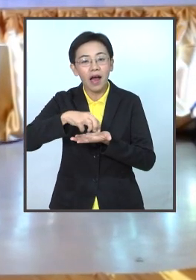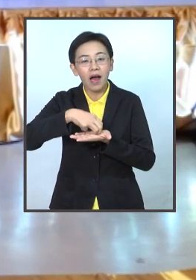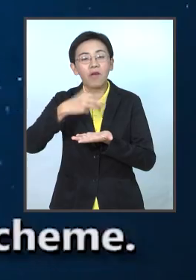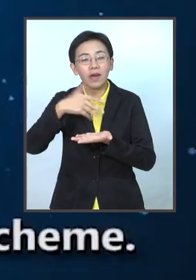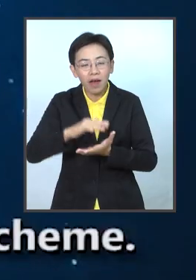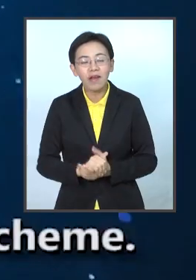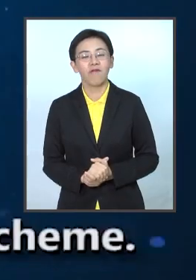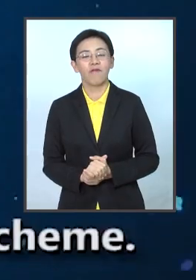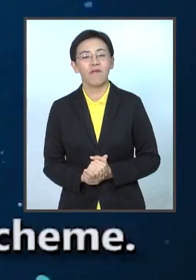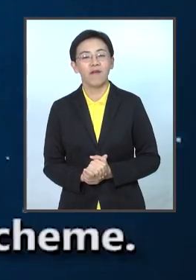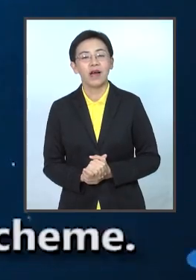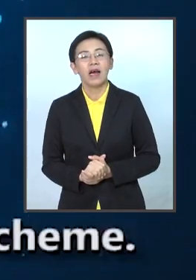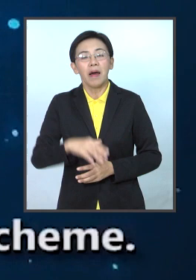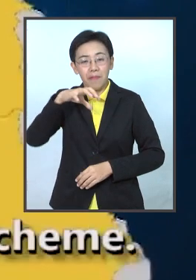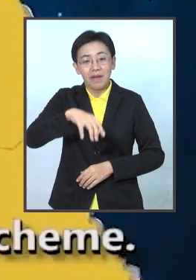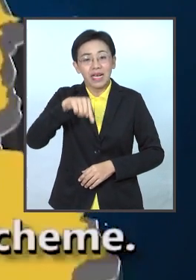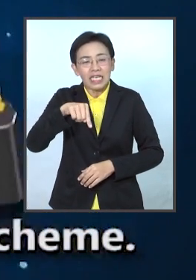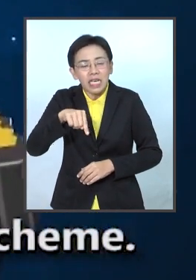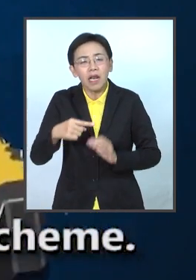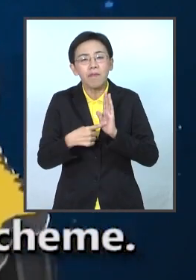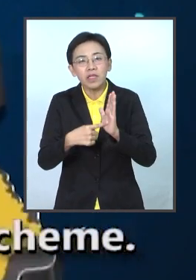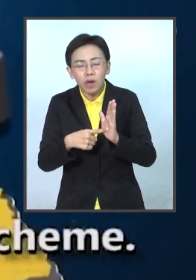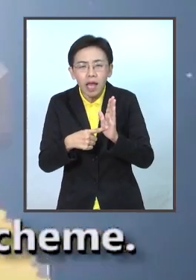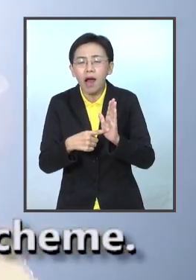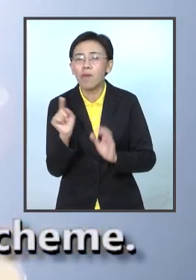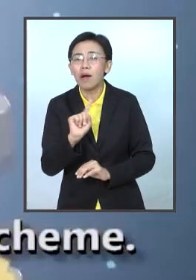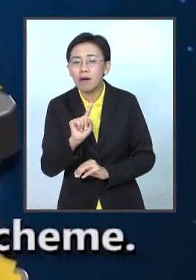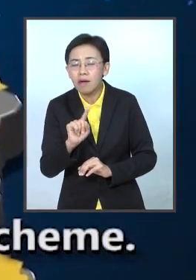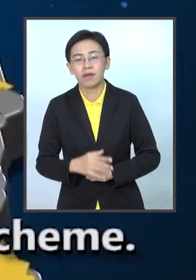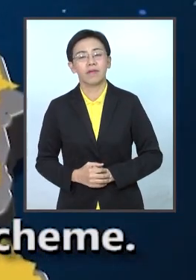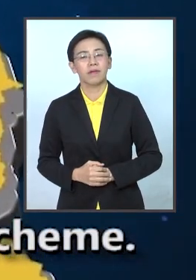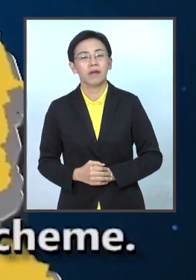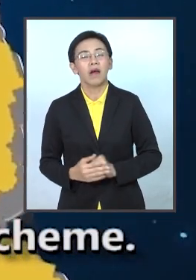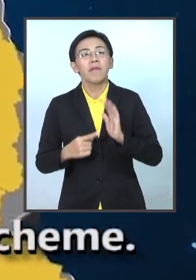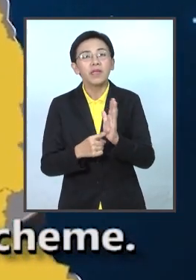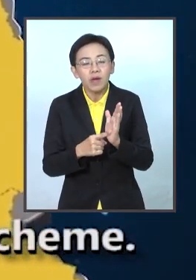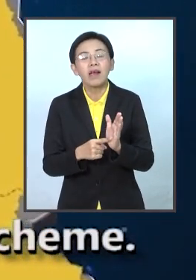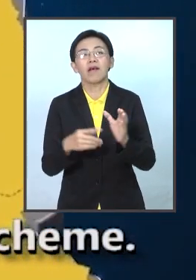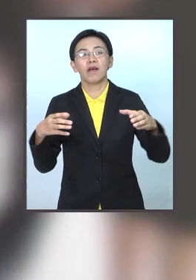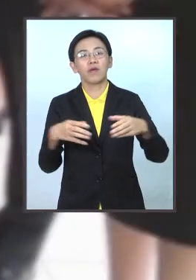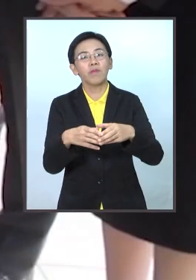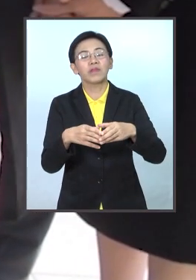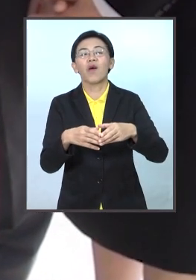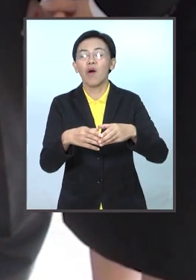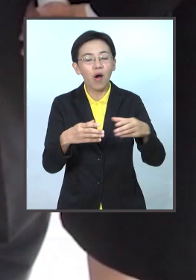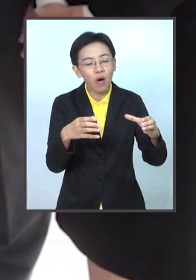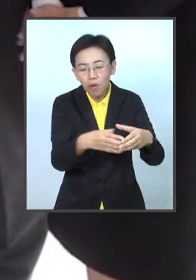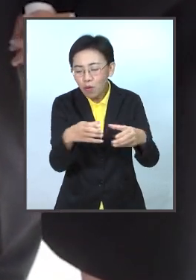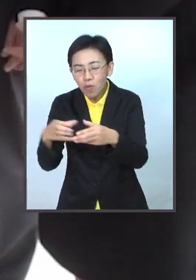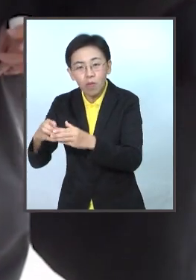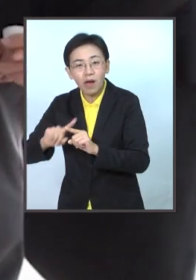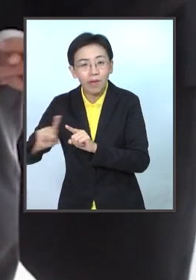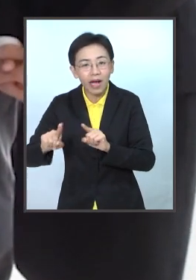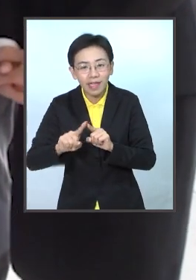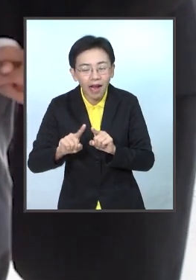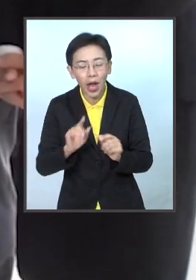ครับให้เป็นพื้นที่ตัวอย่างที่แสดงถึงในกลุ่มเป้าหมายนะครับทุกกลุ่ม